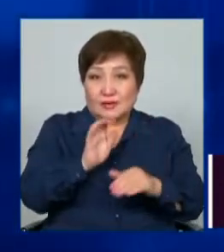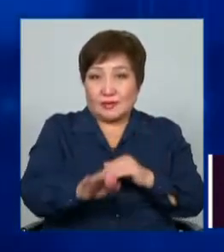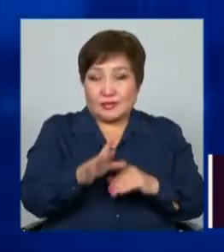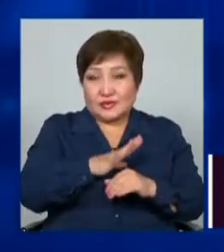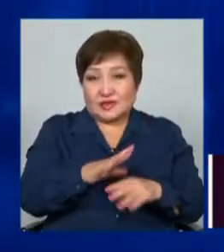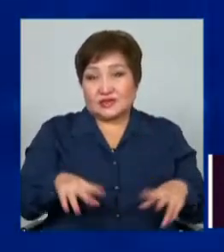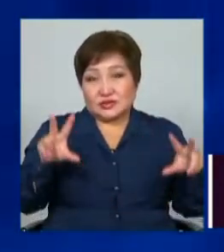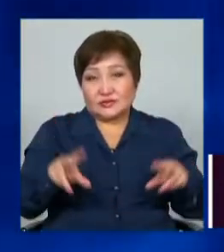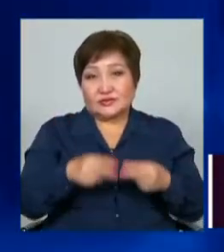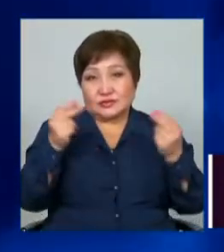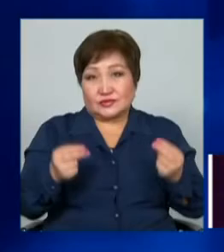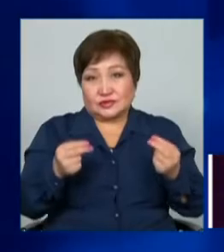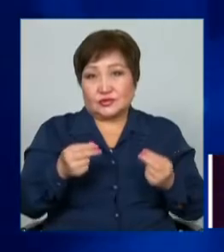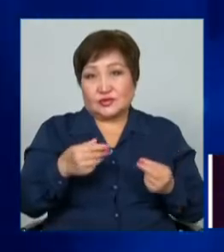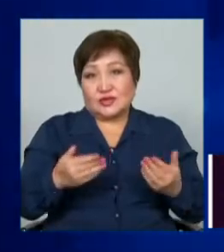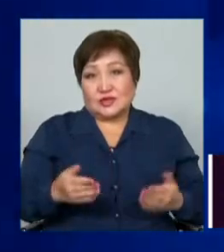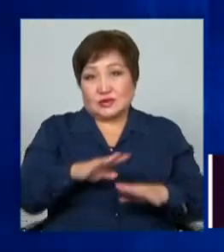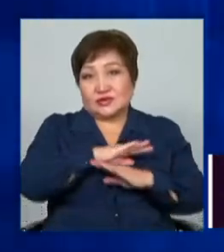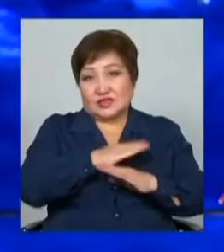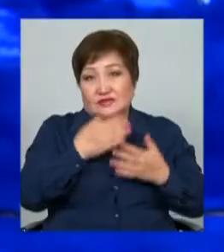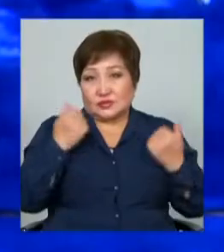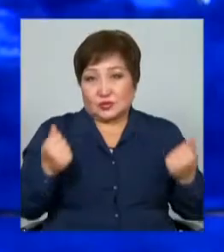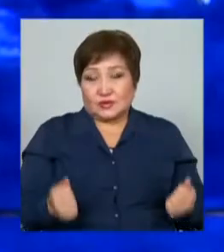жоқ. Оқиғаның себебі анықталуда.